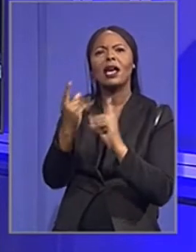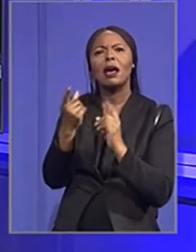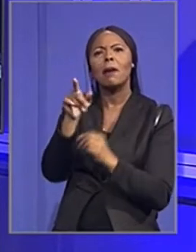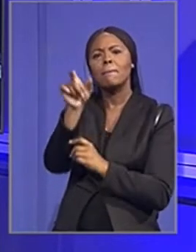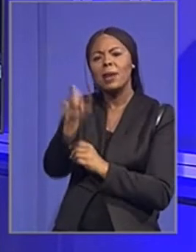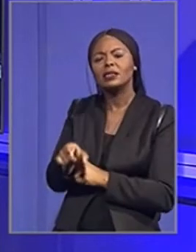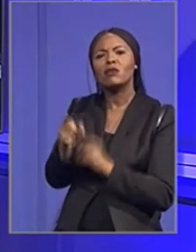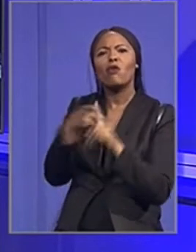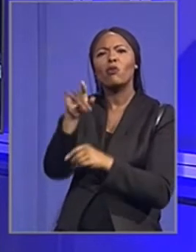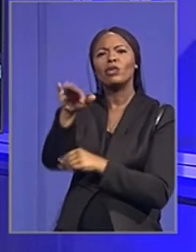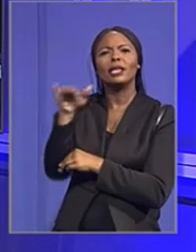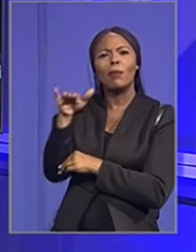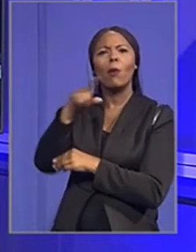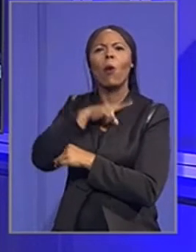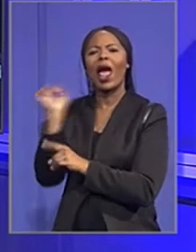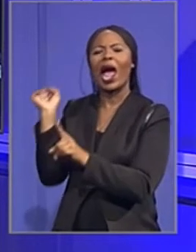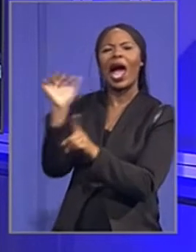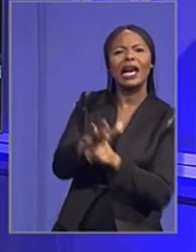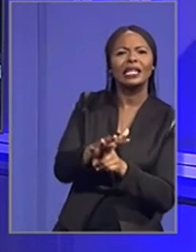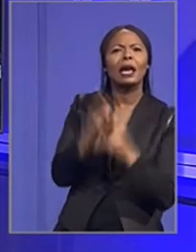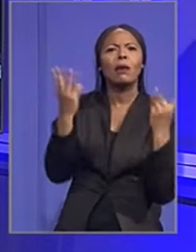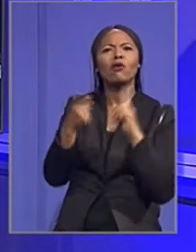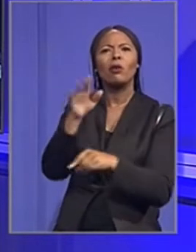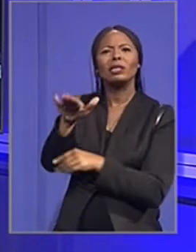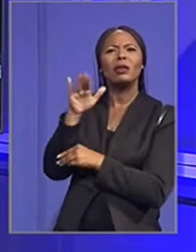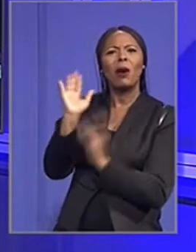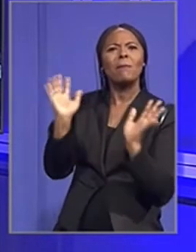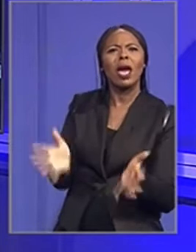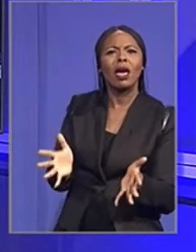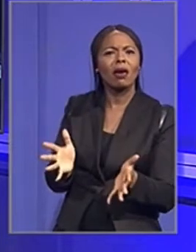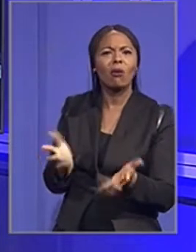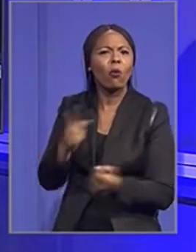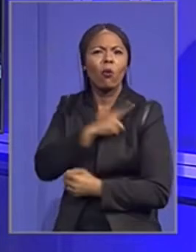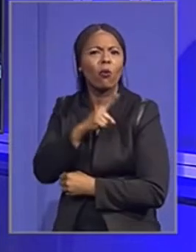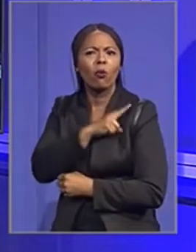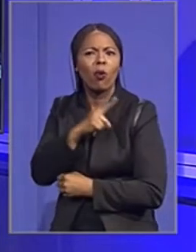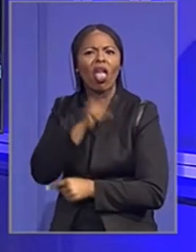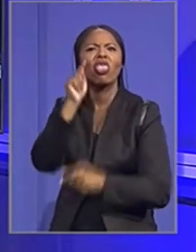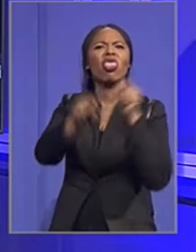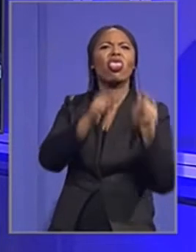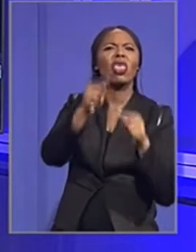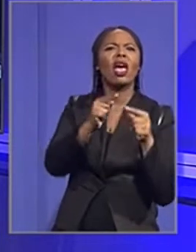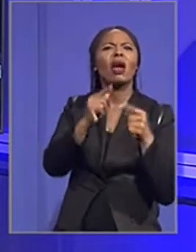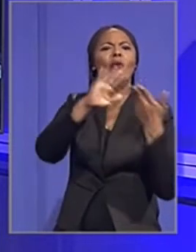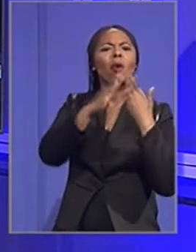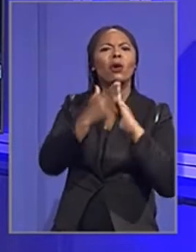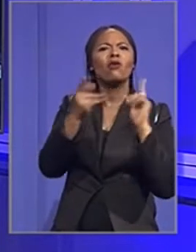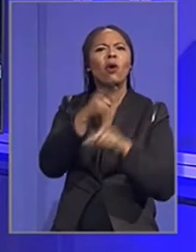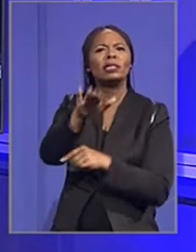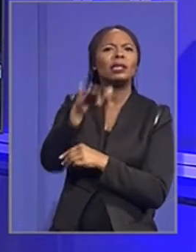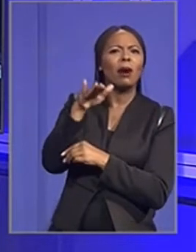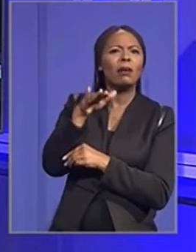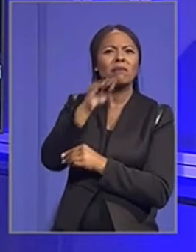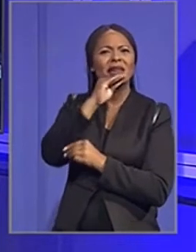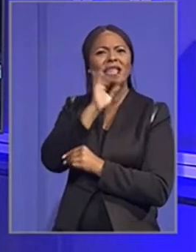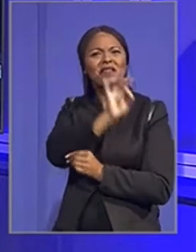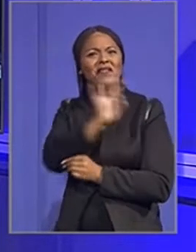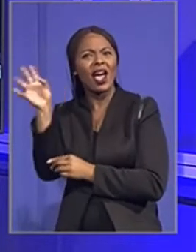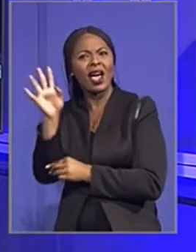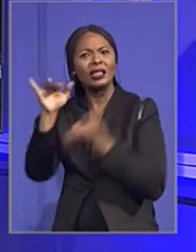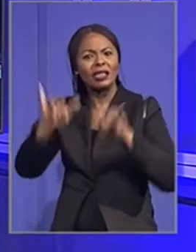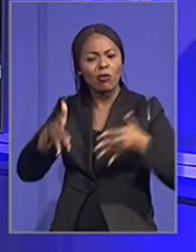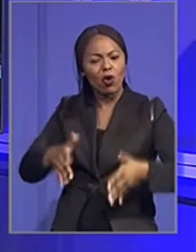moahi wa Zimbabwe ke hobaneng hangata ha o ba le maemo a je ho supua baahi ba Zimbabwe na ke bona fela melata e ka hara naha ya